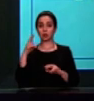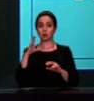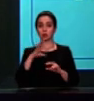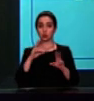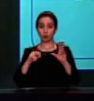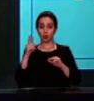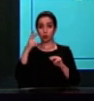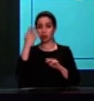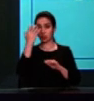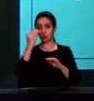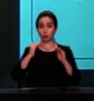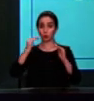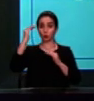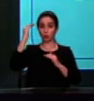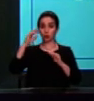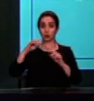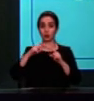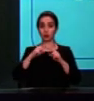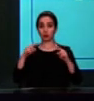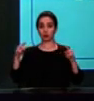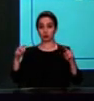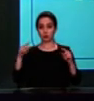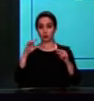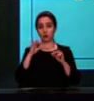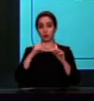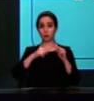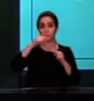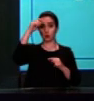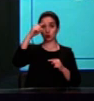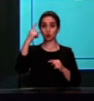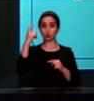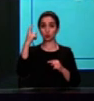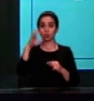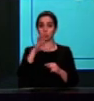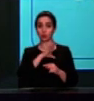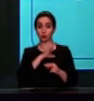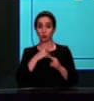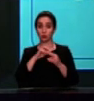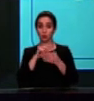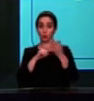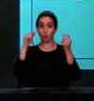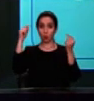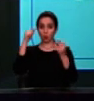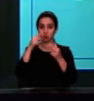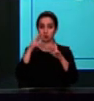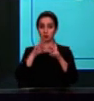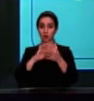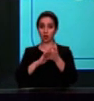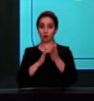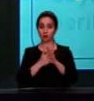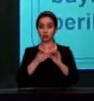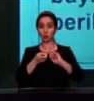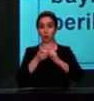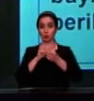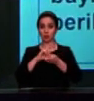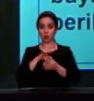50, balandligini 100 qilganligimiz sababli mos ravishda, demak, o'zgardi. Navbatda veb